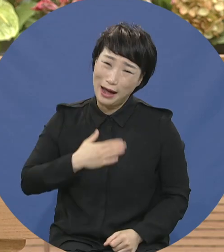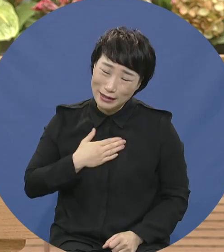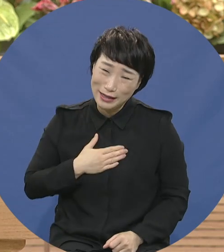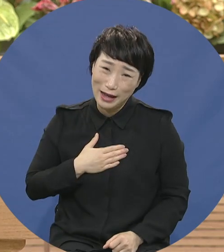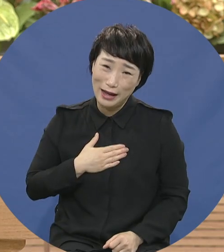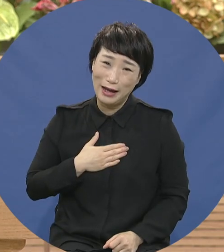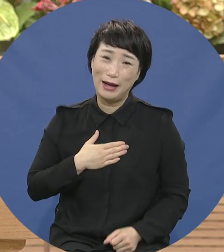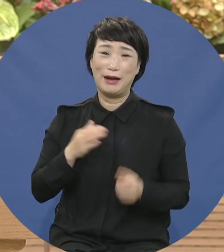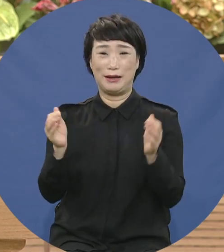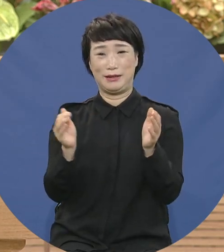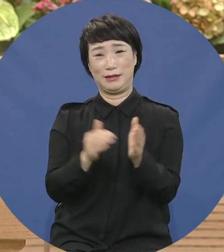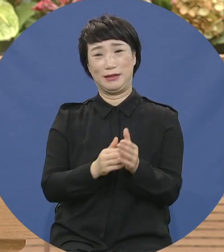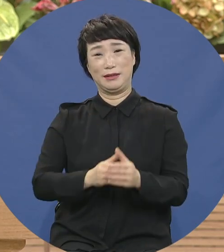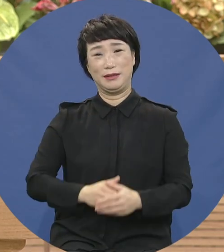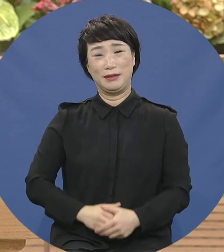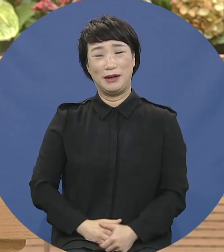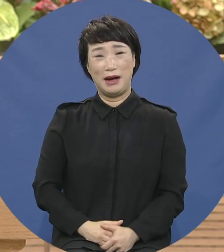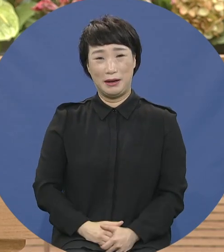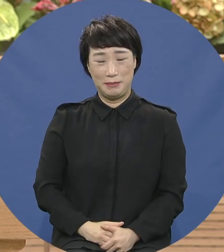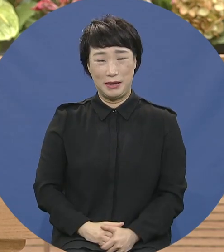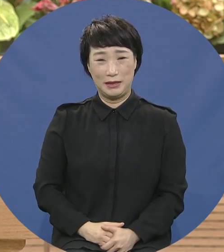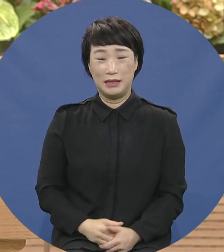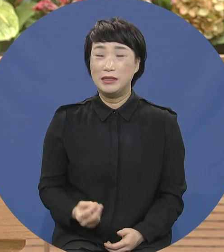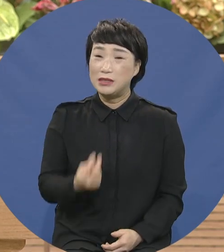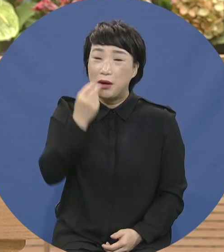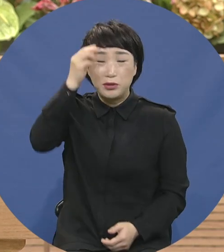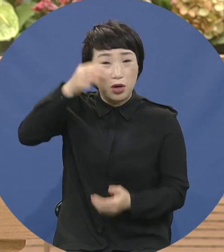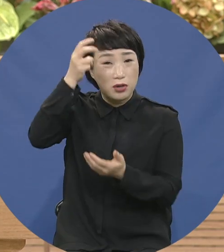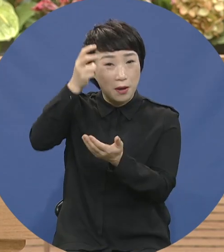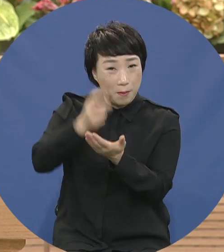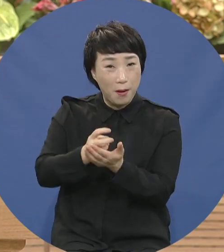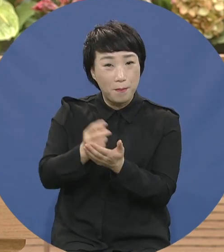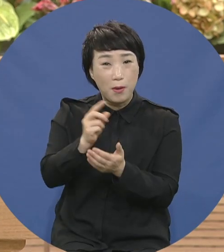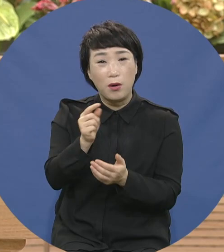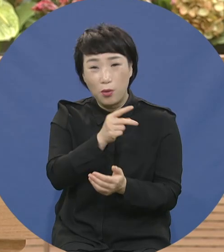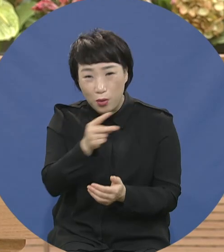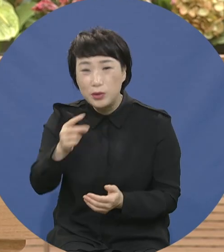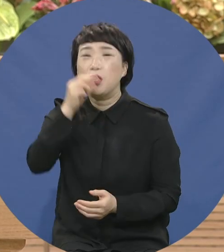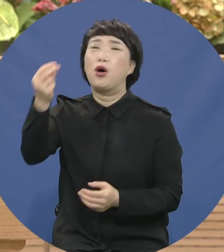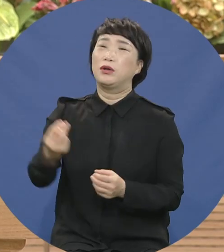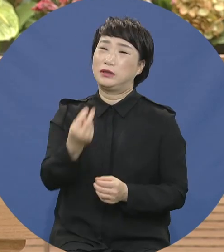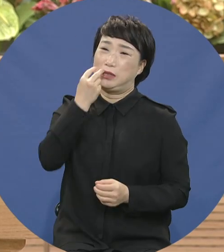줄 아노라. 생명의 성령의 법은 영생이에요.